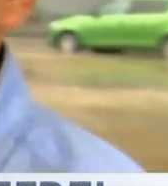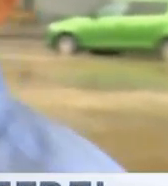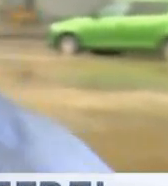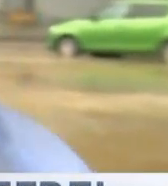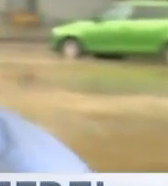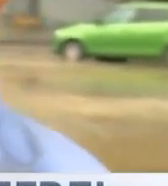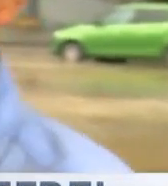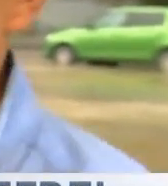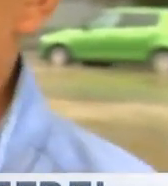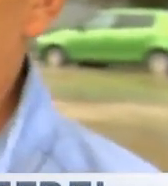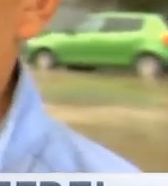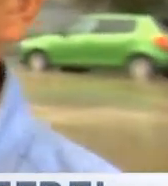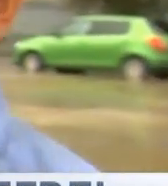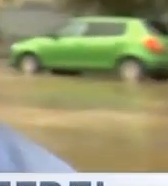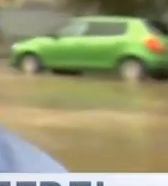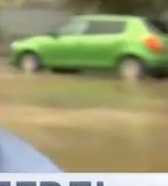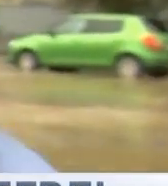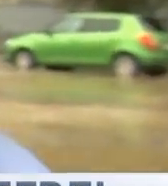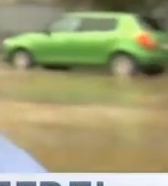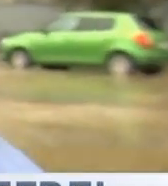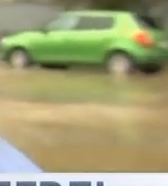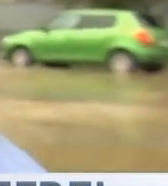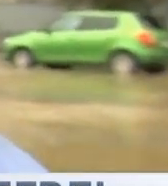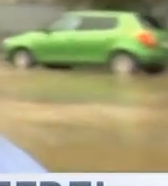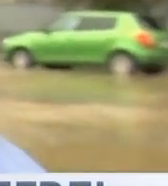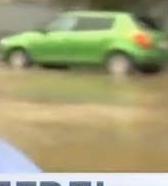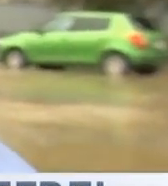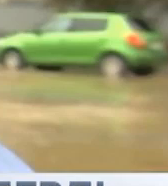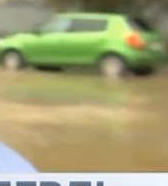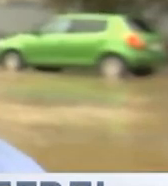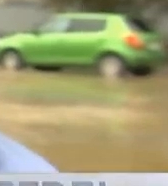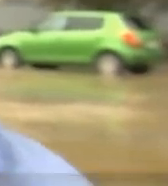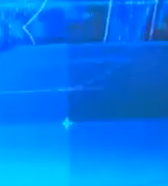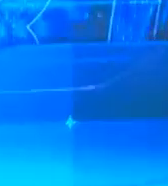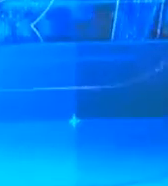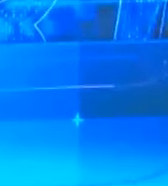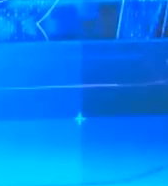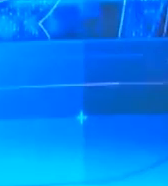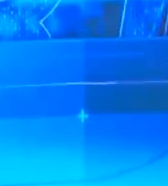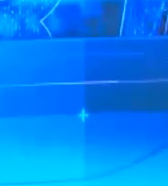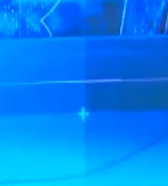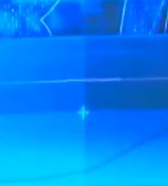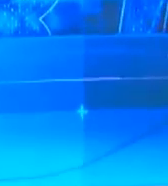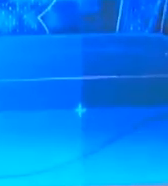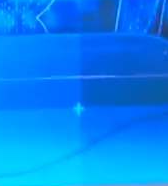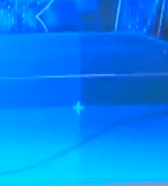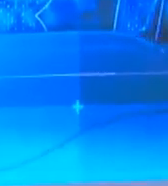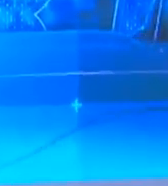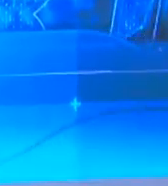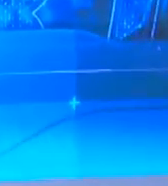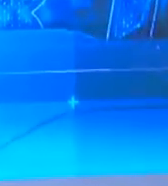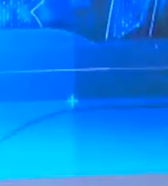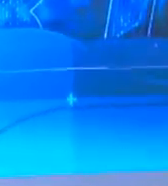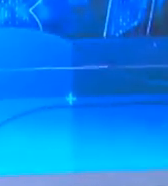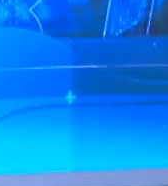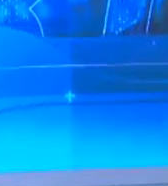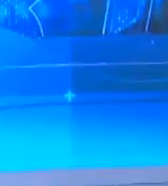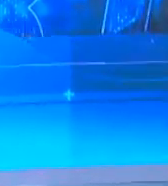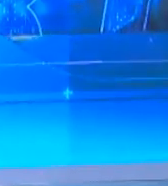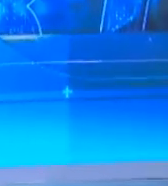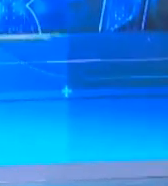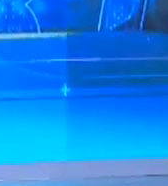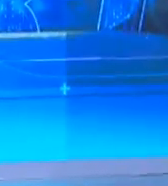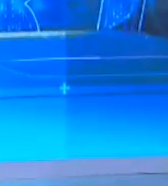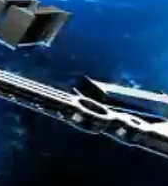тегізді. Технологиялық талаптар сақталмаған шығар. Бүгінгі спорт жаңалықтары осындай, сау болыңыздар.